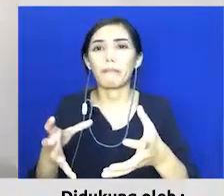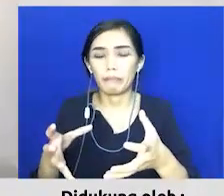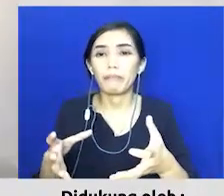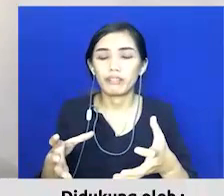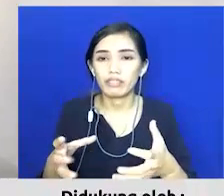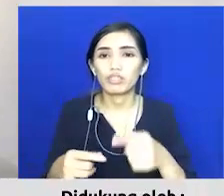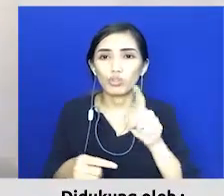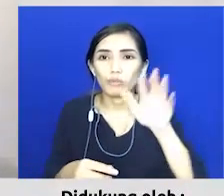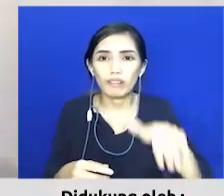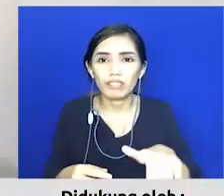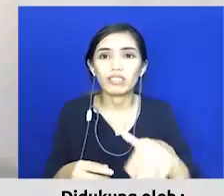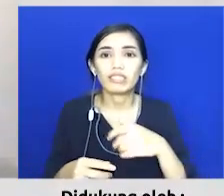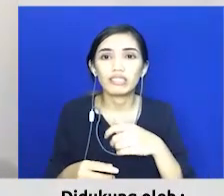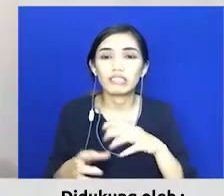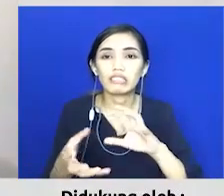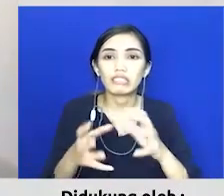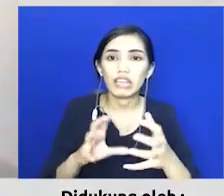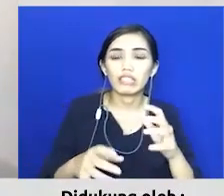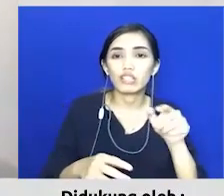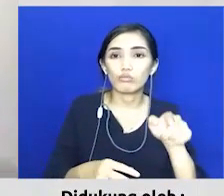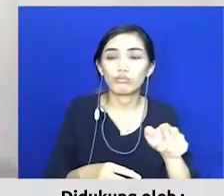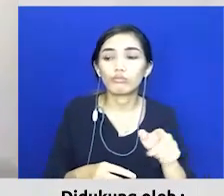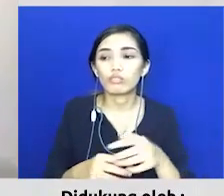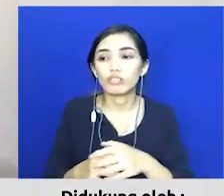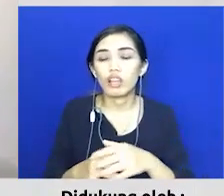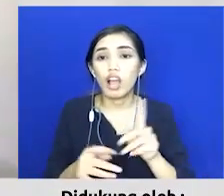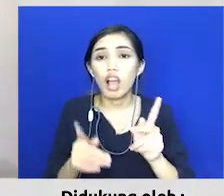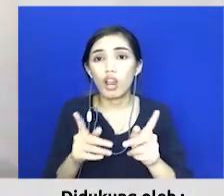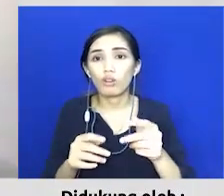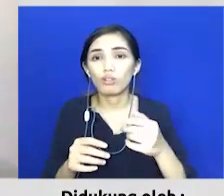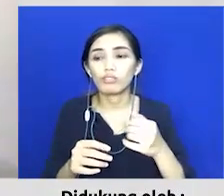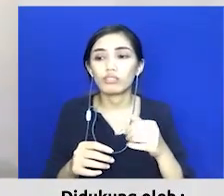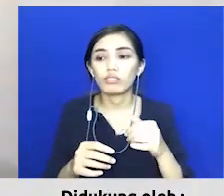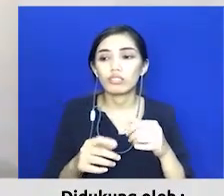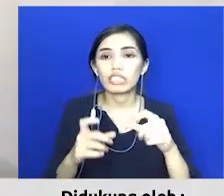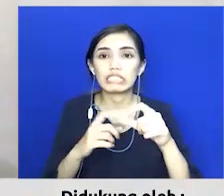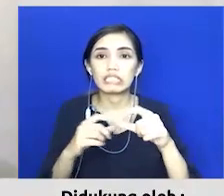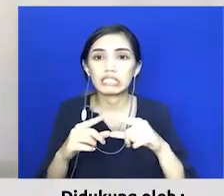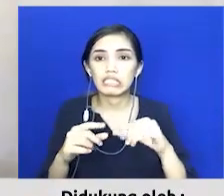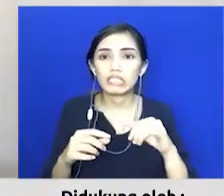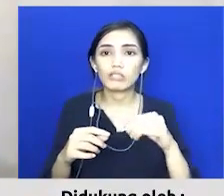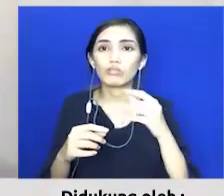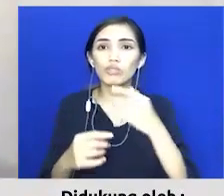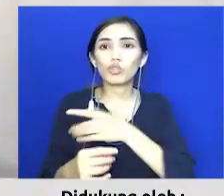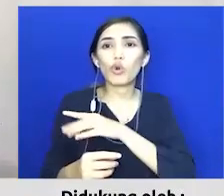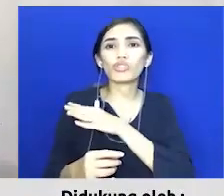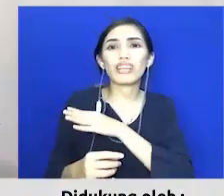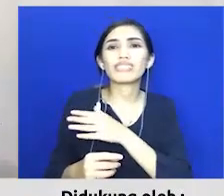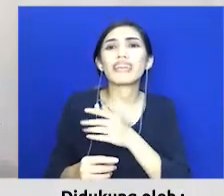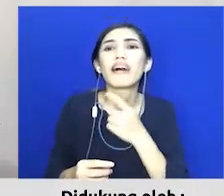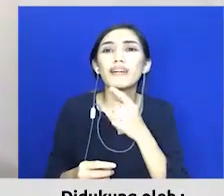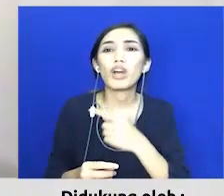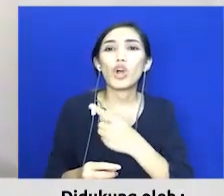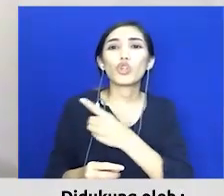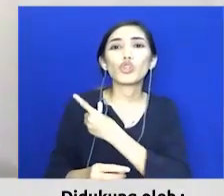gitu? Ini dosa bawaannya siapa ya gitu? Kok kita jadi memisahkan begitu? Gak tahu, mungkin nitip gitu Pak,